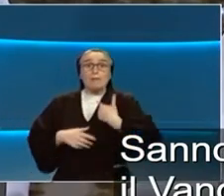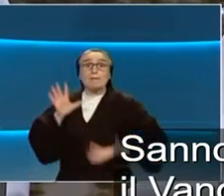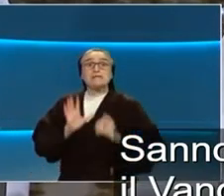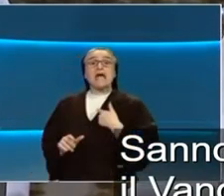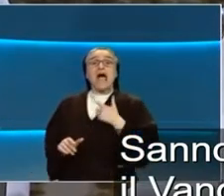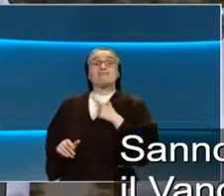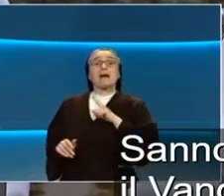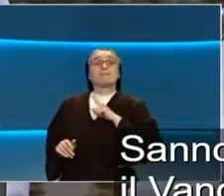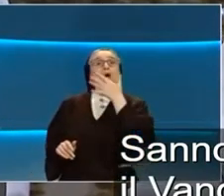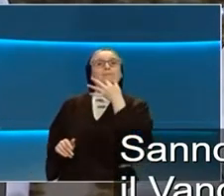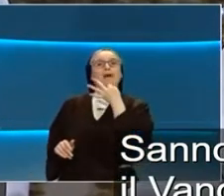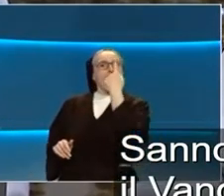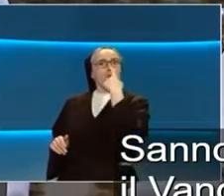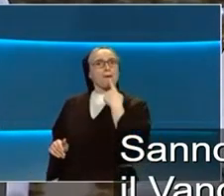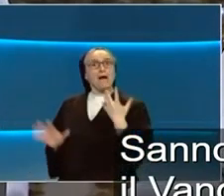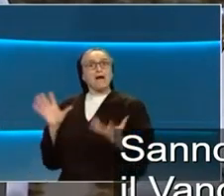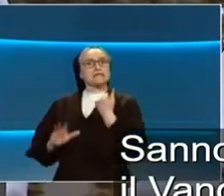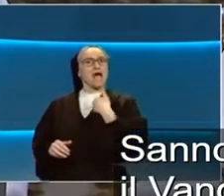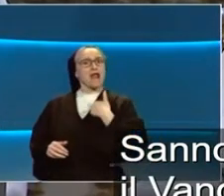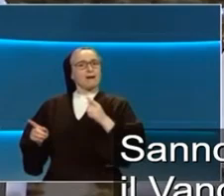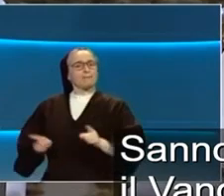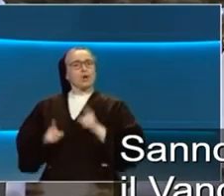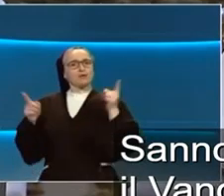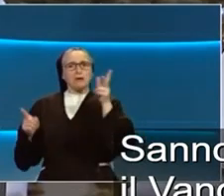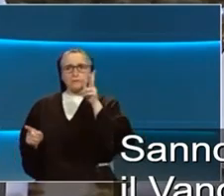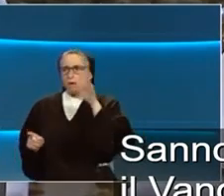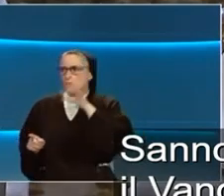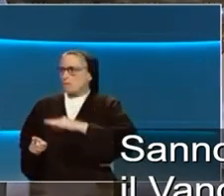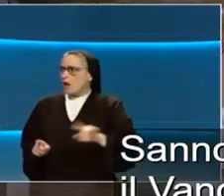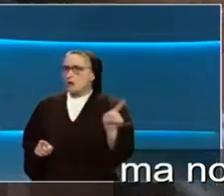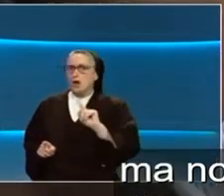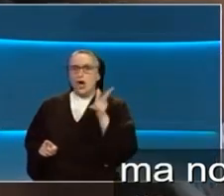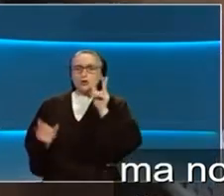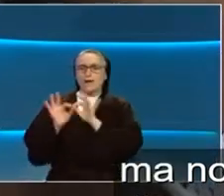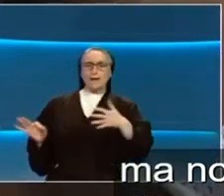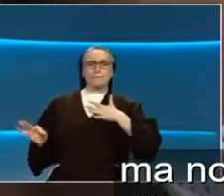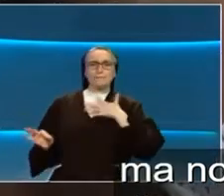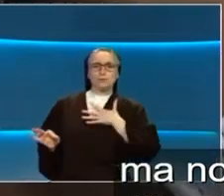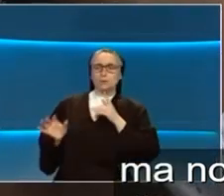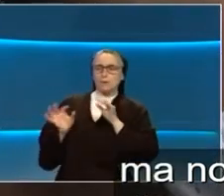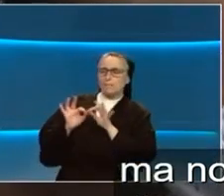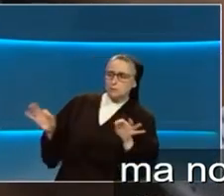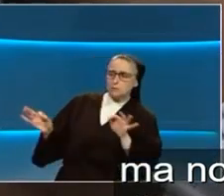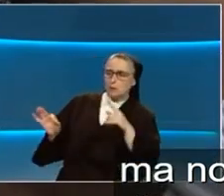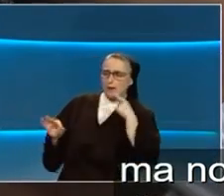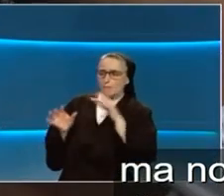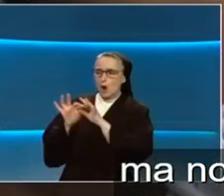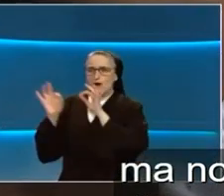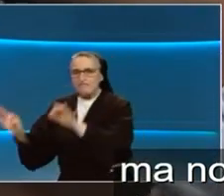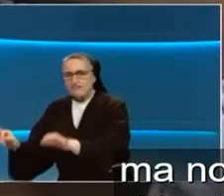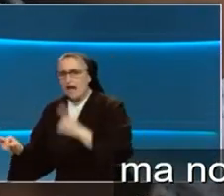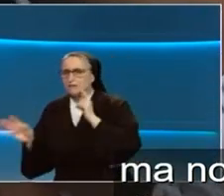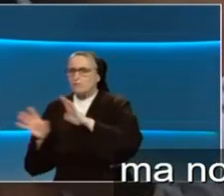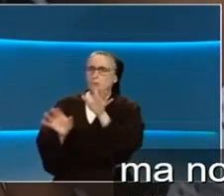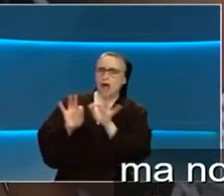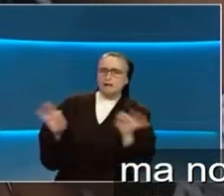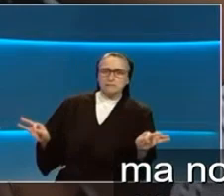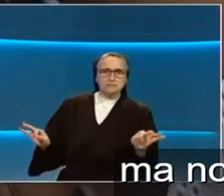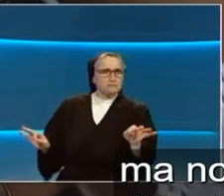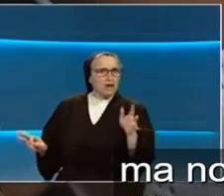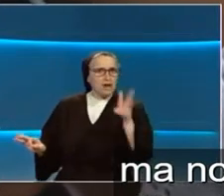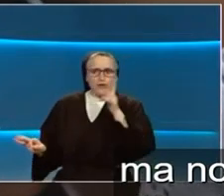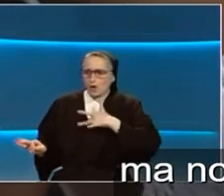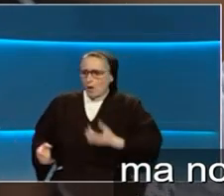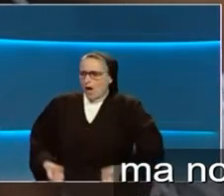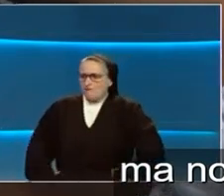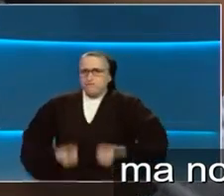그렇기 때문에 그들은 말을 조신하게 하거나 계산된 말을 하지 않았습니다. 남들의 눈이나 험담에 아랑곳하지 않았습니다. 단지 그들의 마음